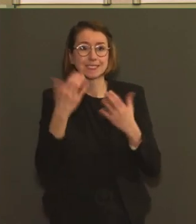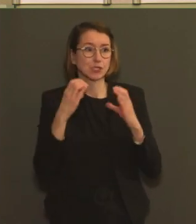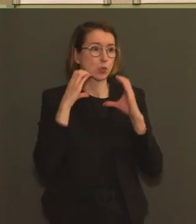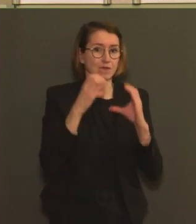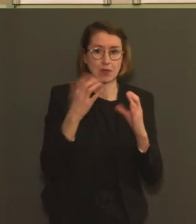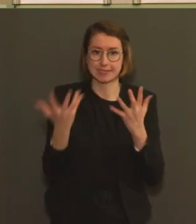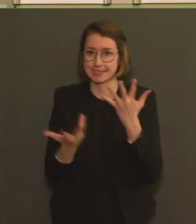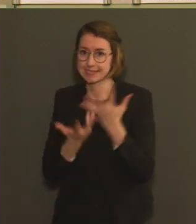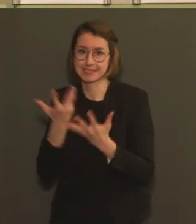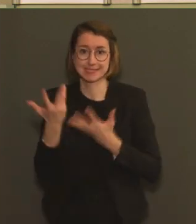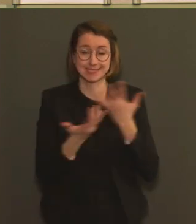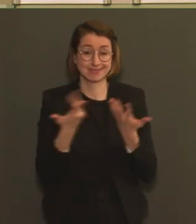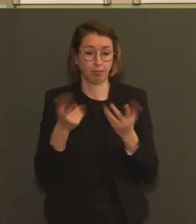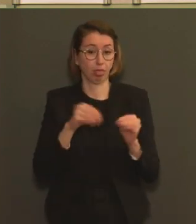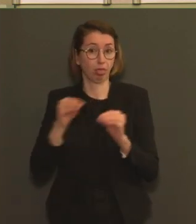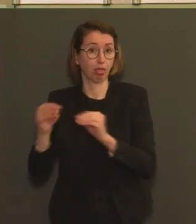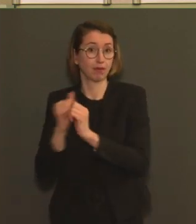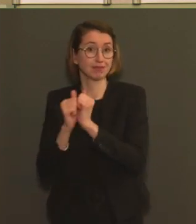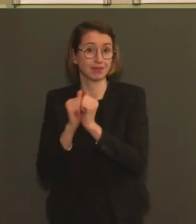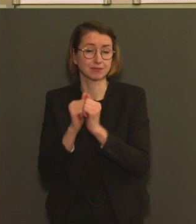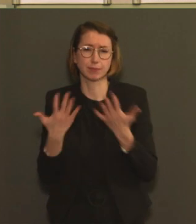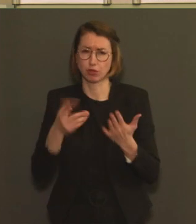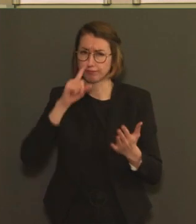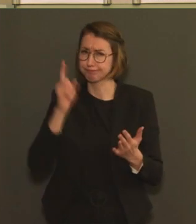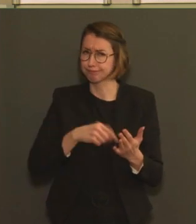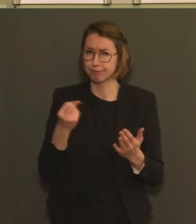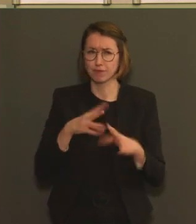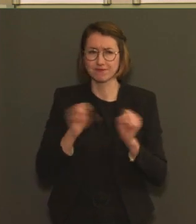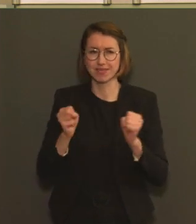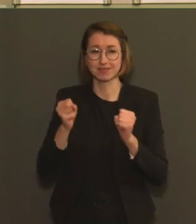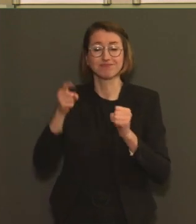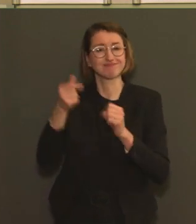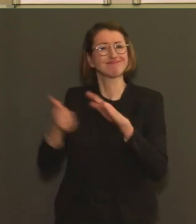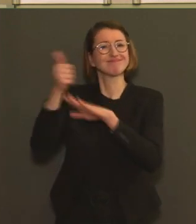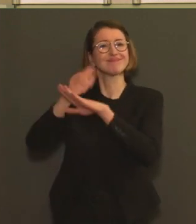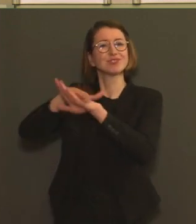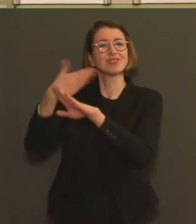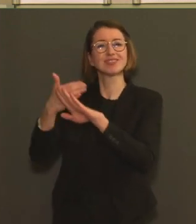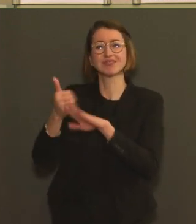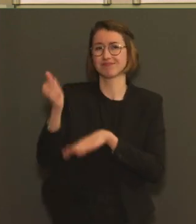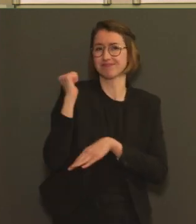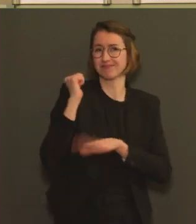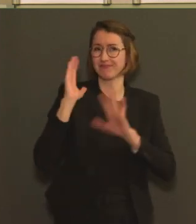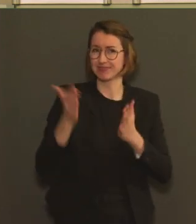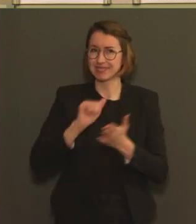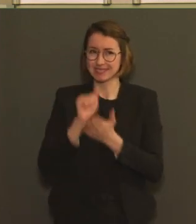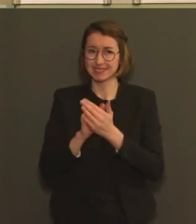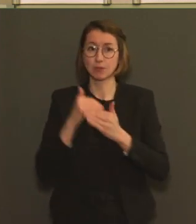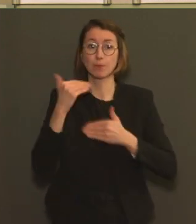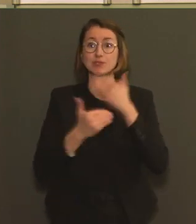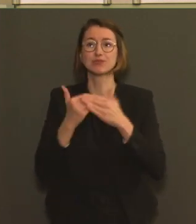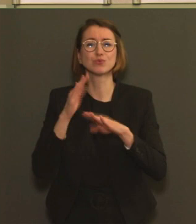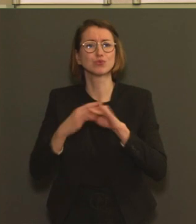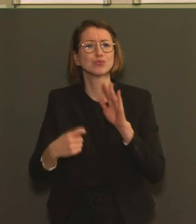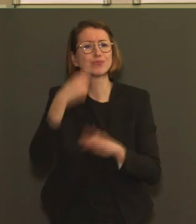autorités sanitaires à Bruxelles ont simplifié depuis hier la procédure de testing. Toute personne qui présente